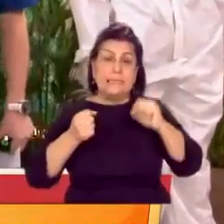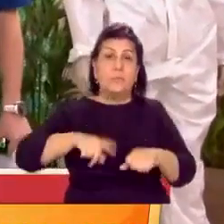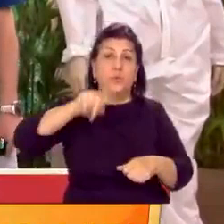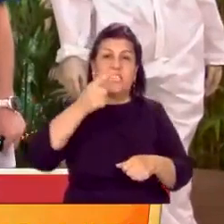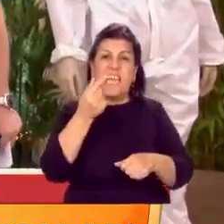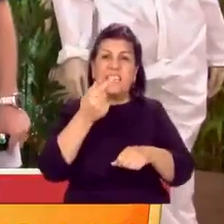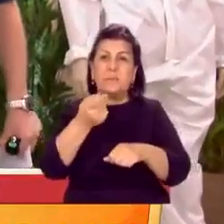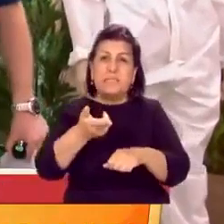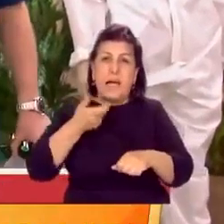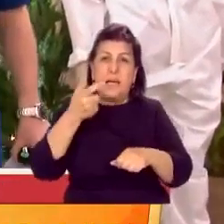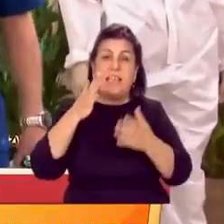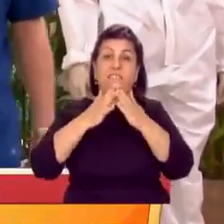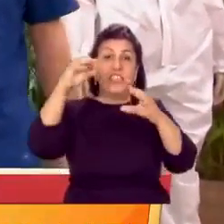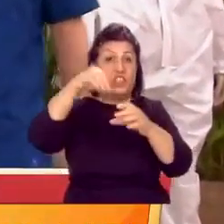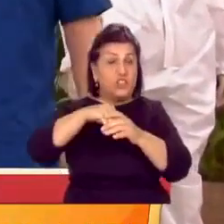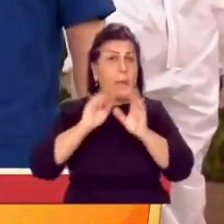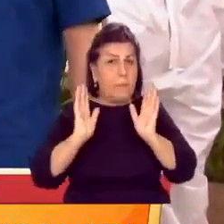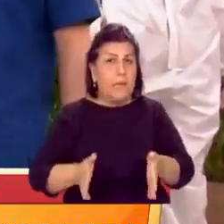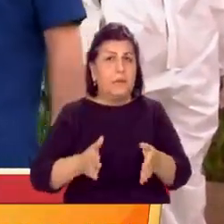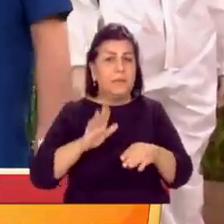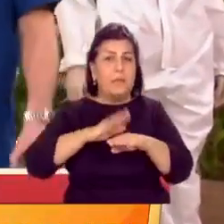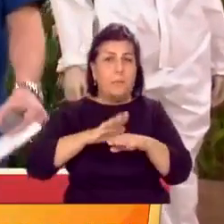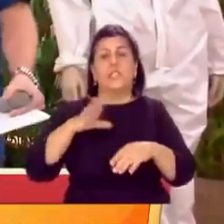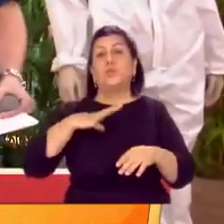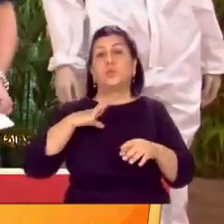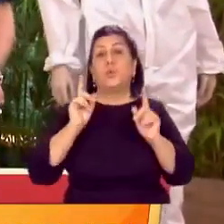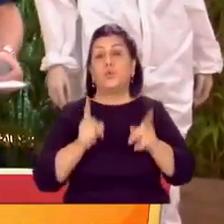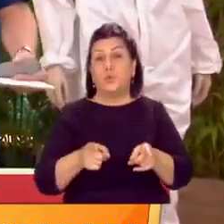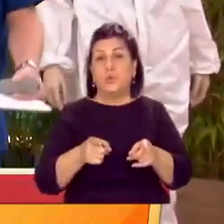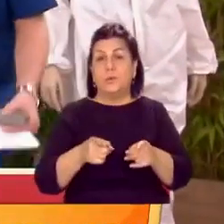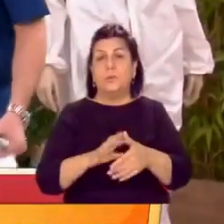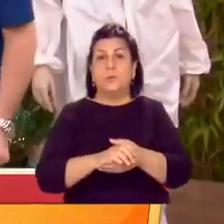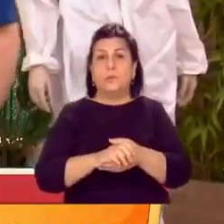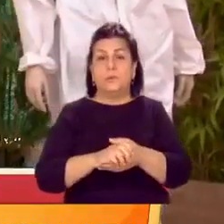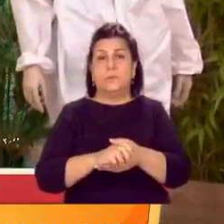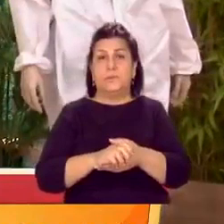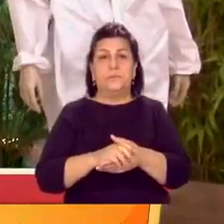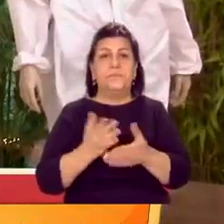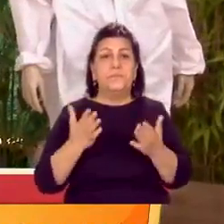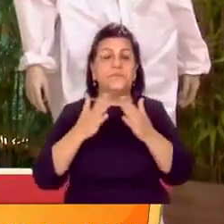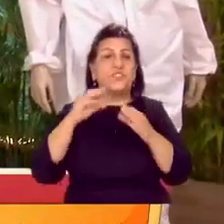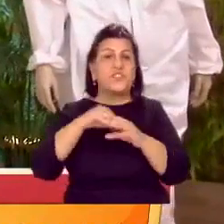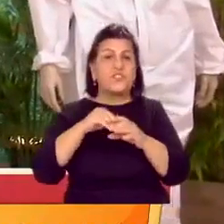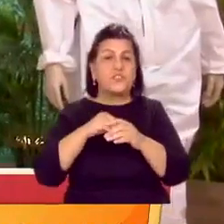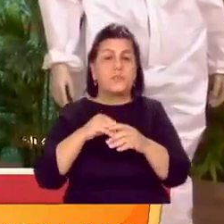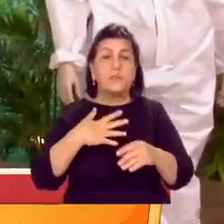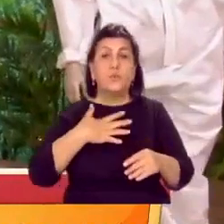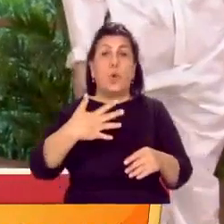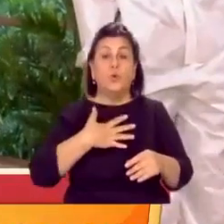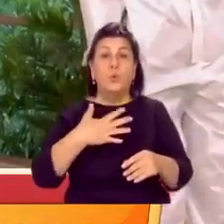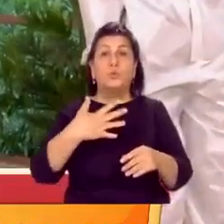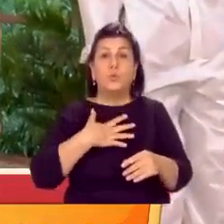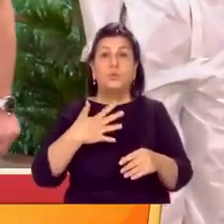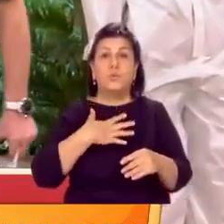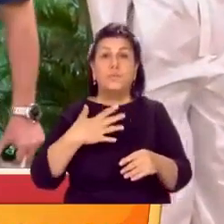egzersiz yapmaya çalışabilirsiniz evinizin içerisinde bile yapmanızı istiyoruz ya bu bir Herhangi bir engel yok Bunu yapabilmeniz için sorduğunuzda